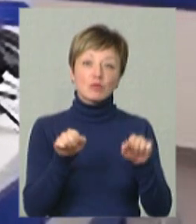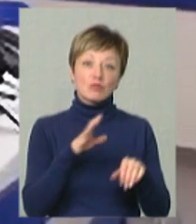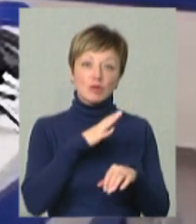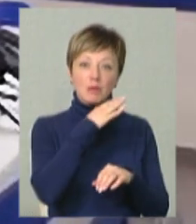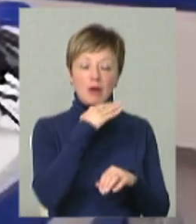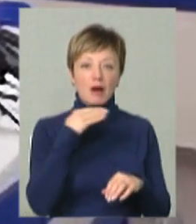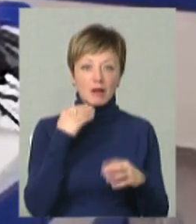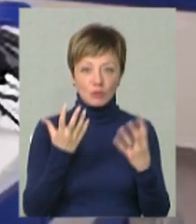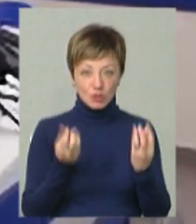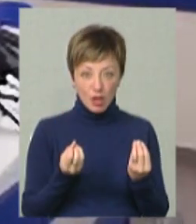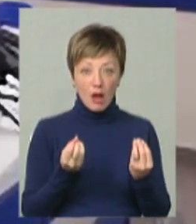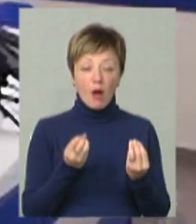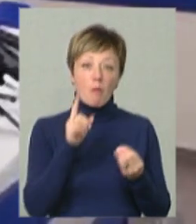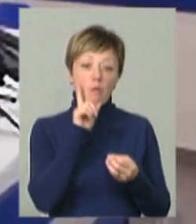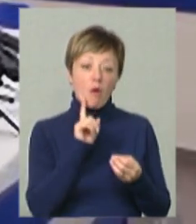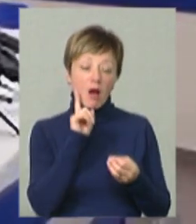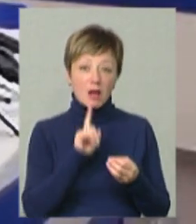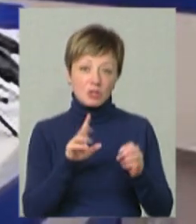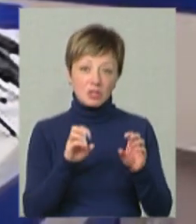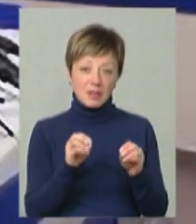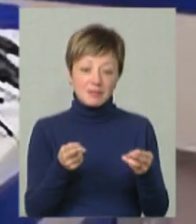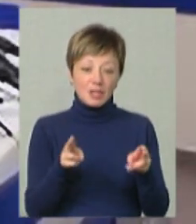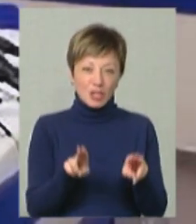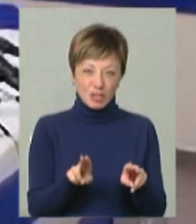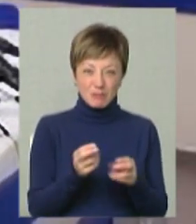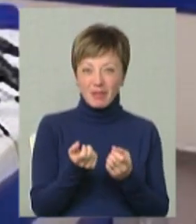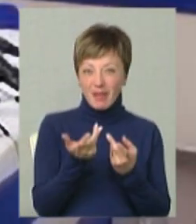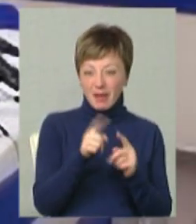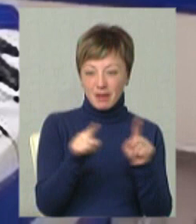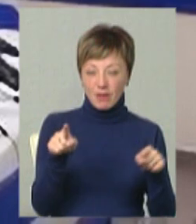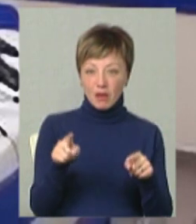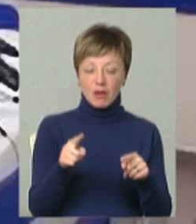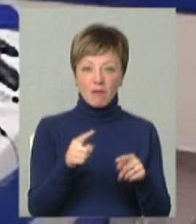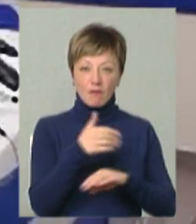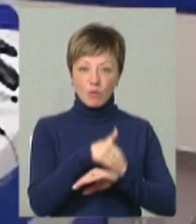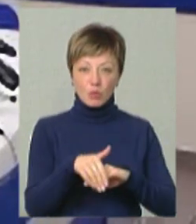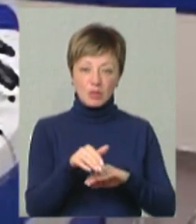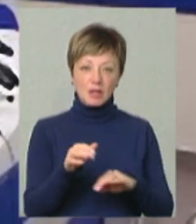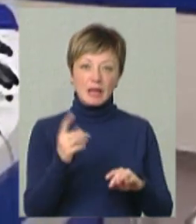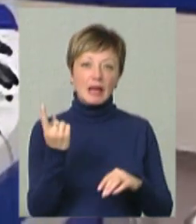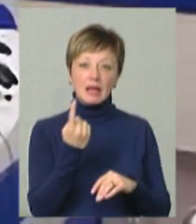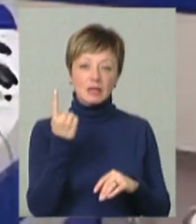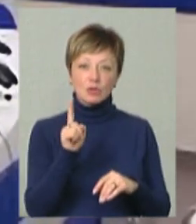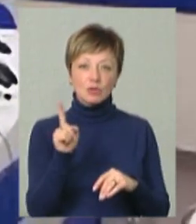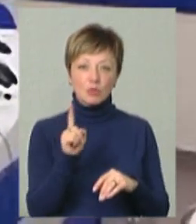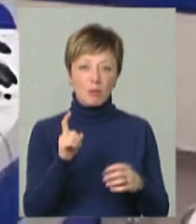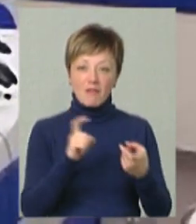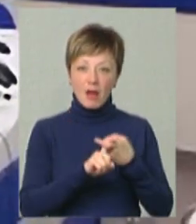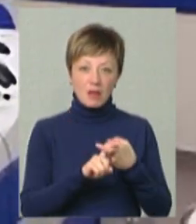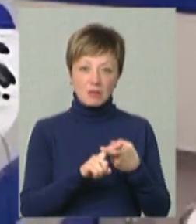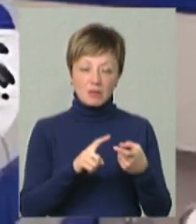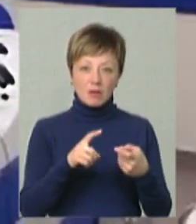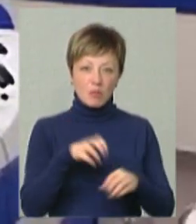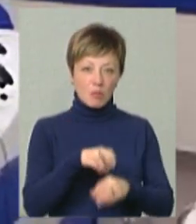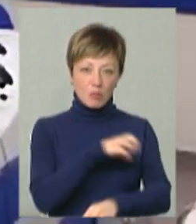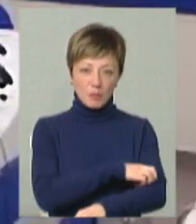ще багато. Да? Тому поле для маневру ми ще залишимо. Єдине, що можу гарантувати, нічого, що пов'язує нас з